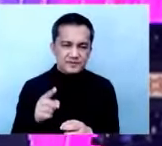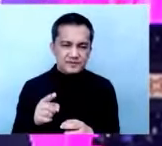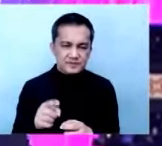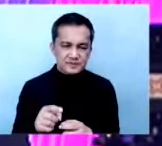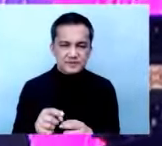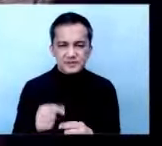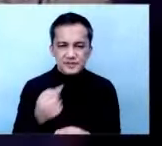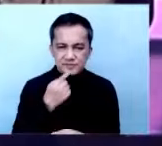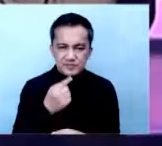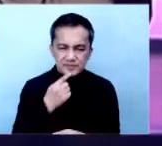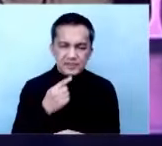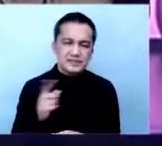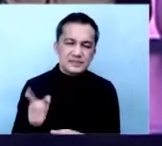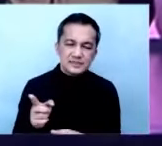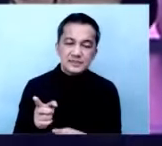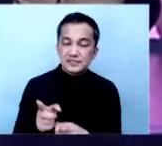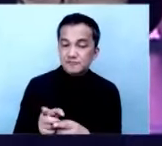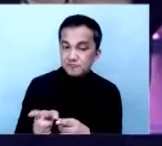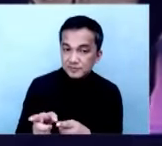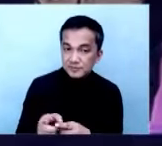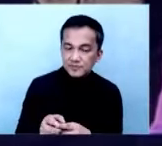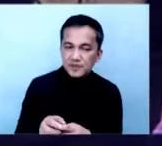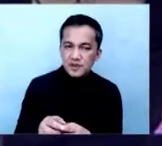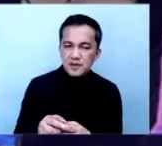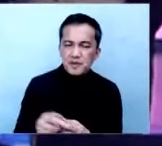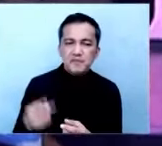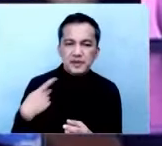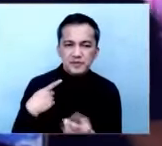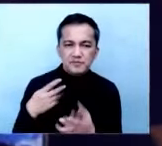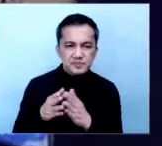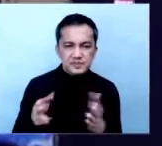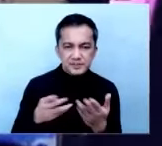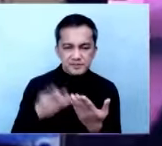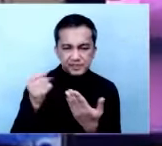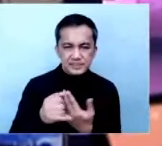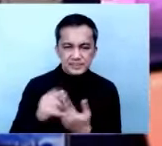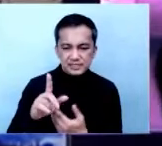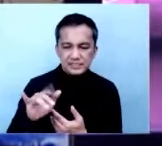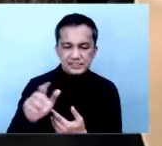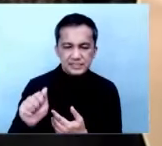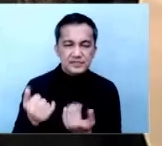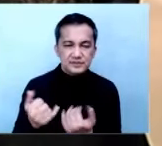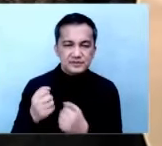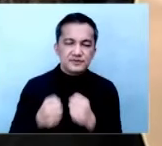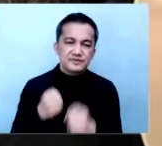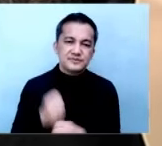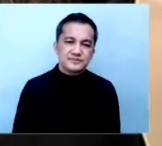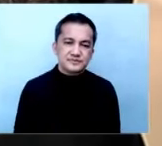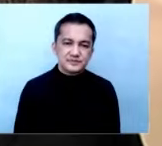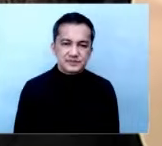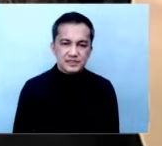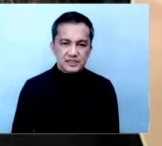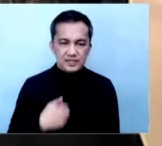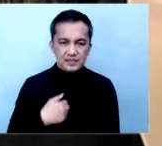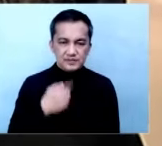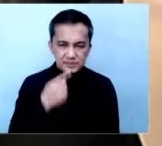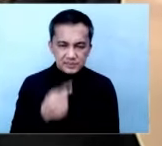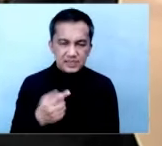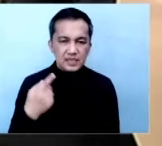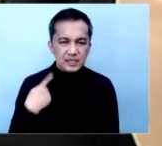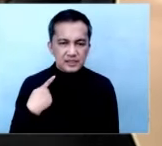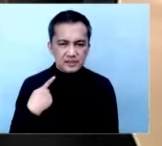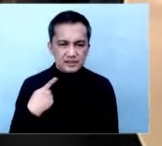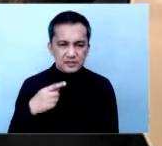nakakamiss sa star. May malaking pasabog projects daw si Liza ngayong taon. I will say that I have